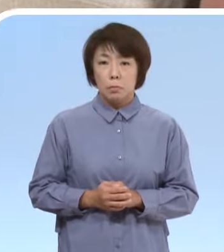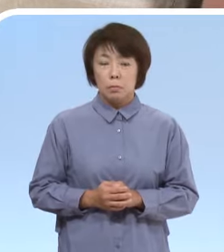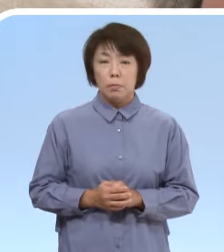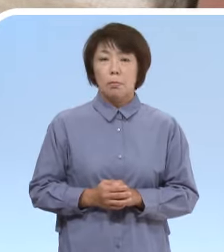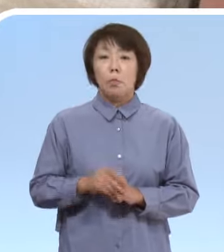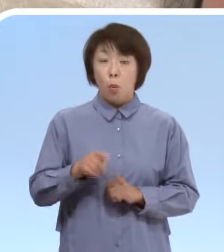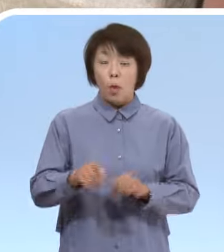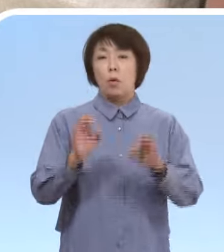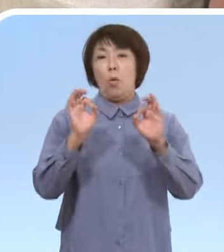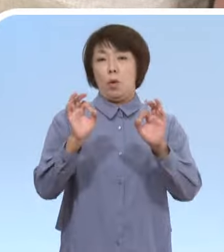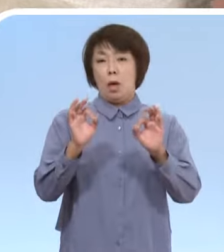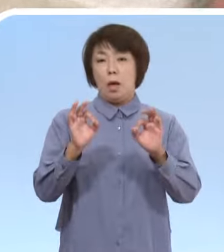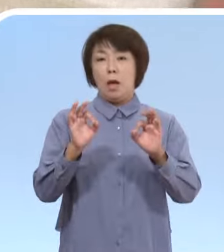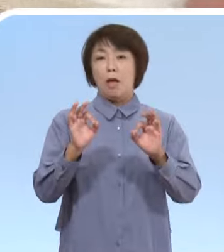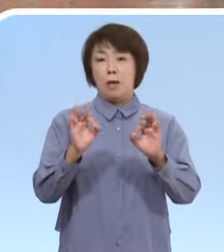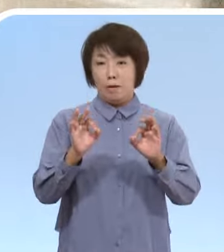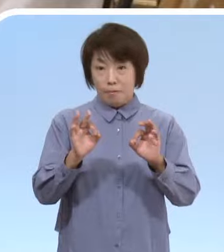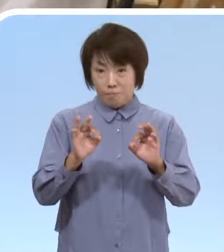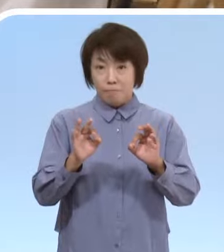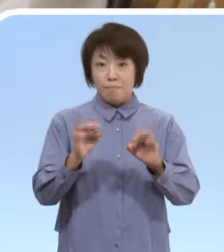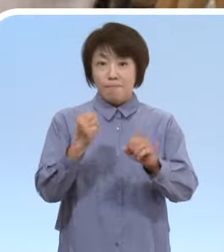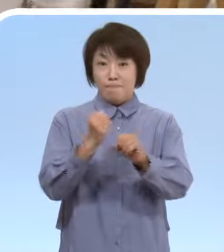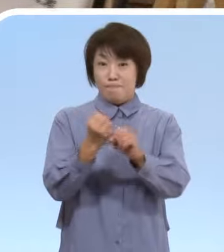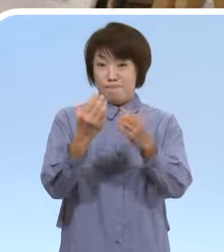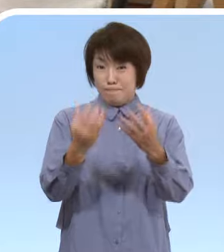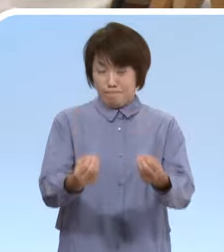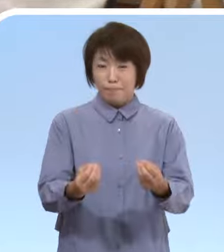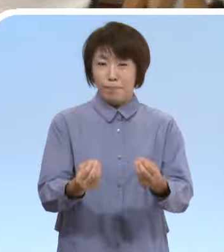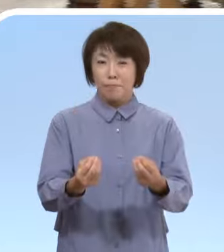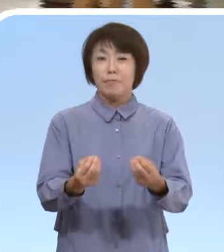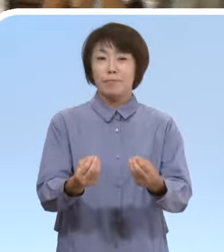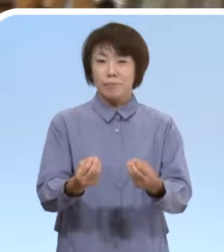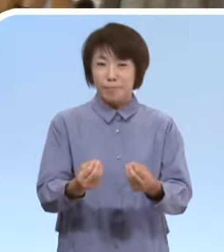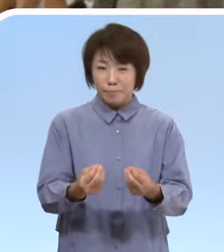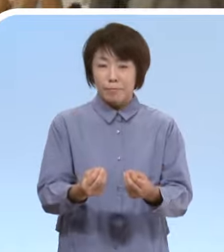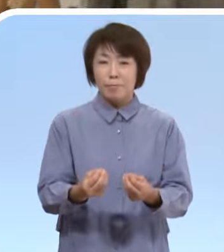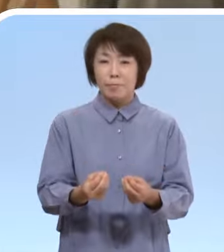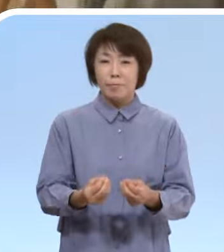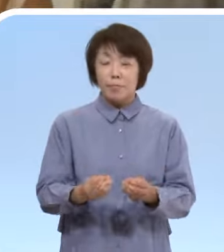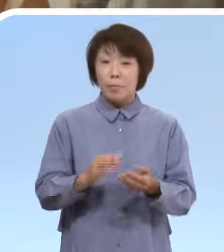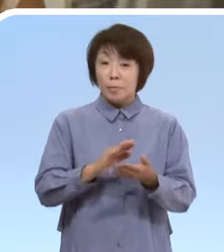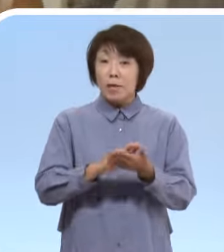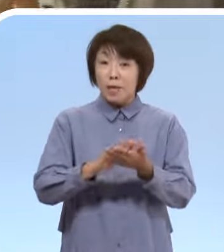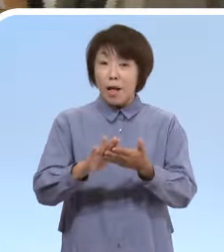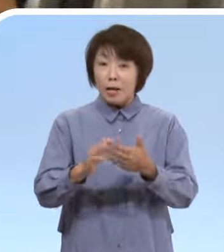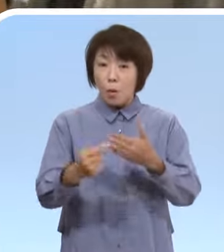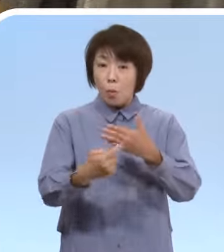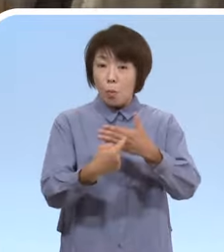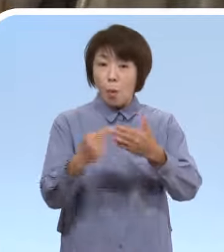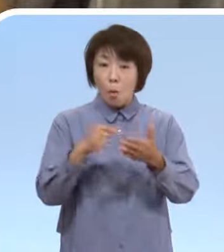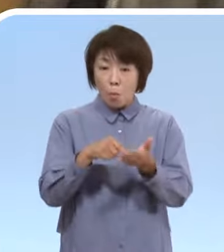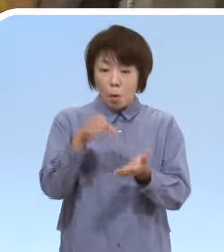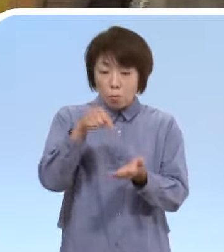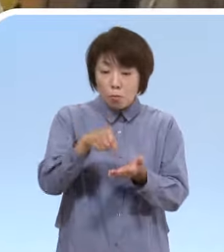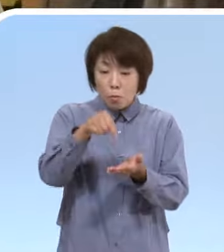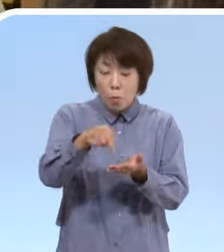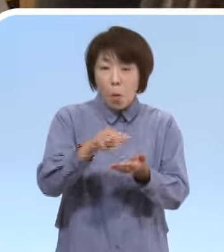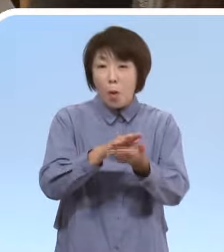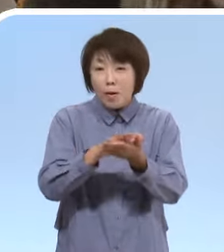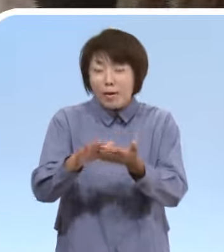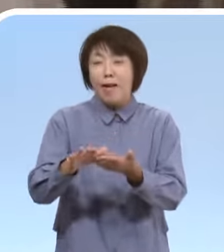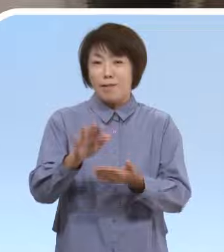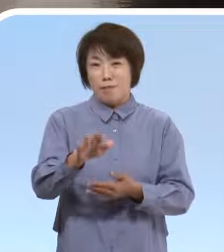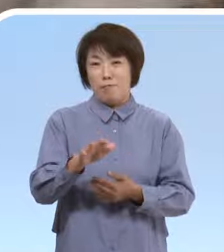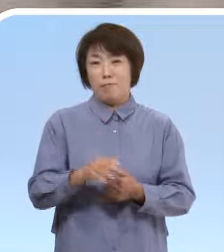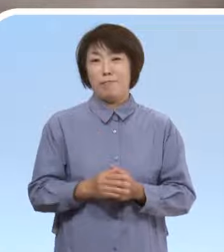はい、もう一個、はい、これで OK です。はい、 できた？ できました。 あ、 はい、綺麗に、後ろも